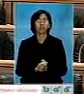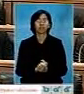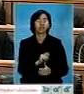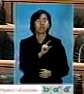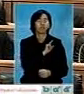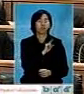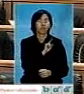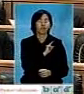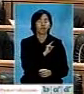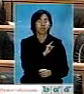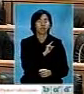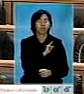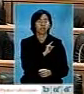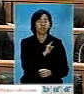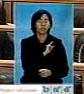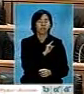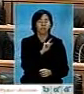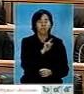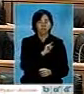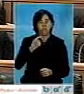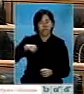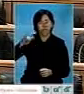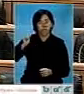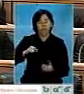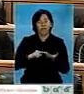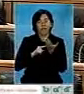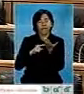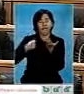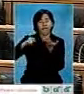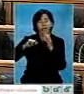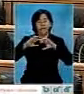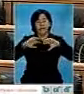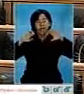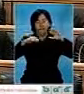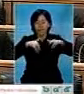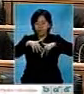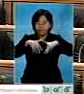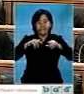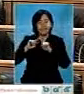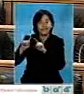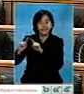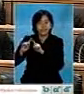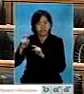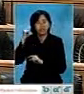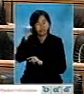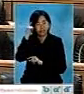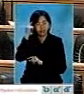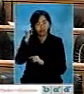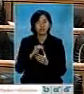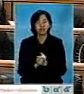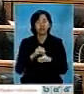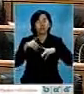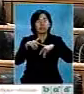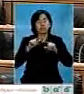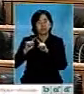จตุลาการผ่านอัยการสูงสุดซึ่งพี่น้องประชาชนสามารถที่จะ